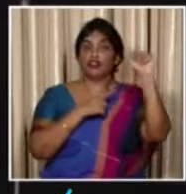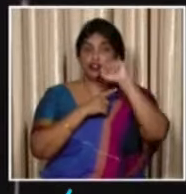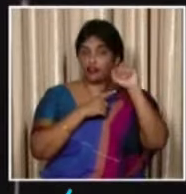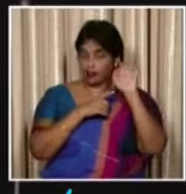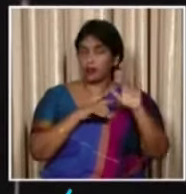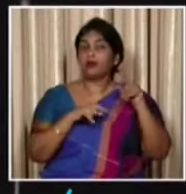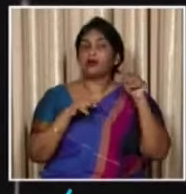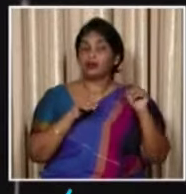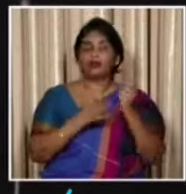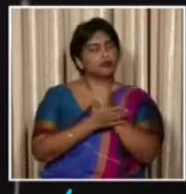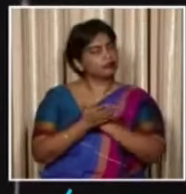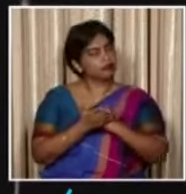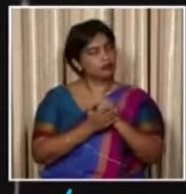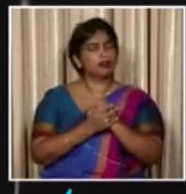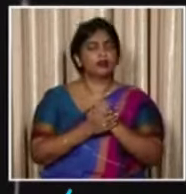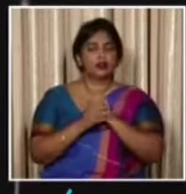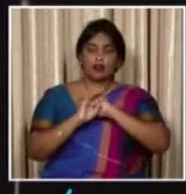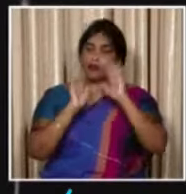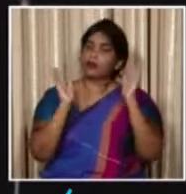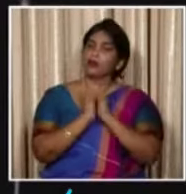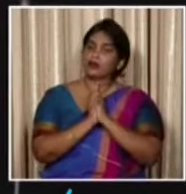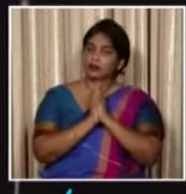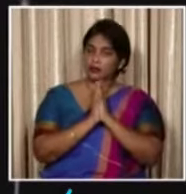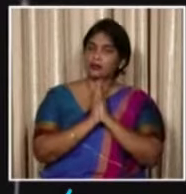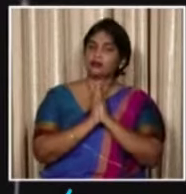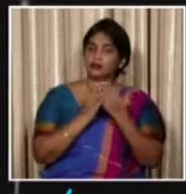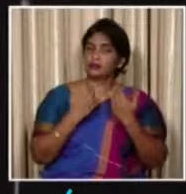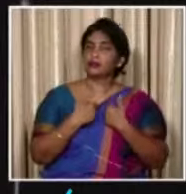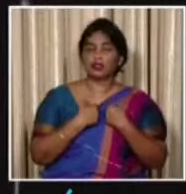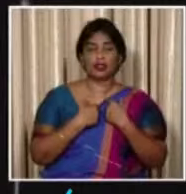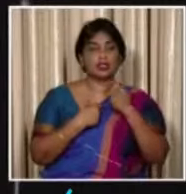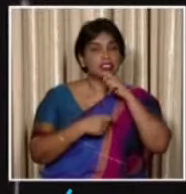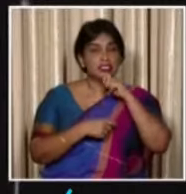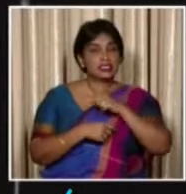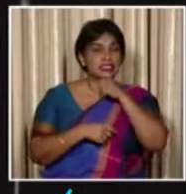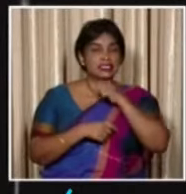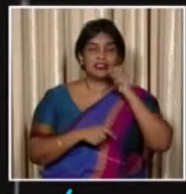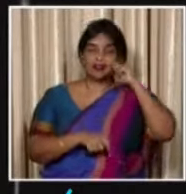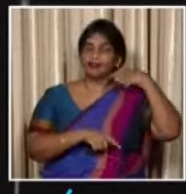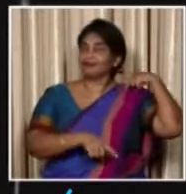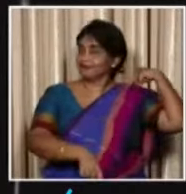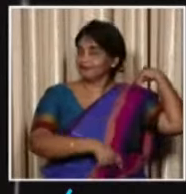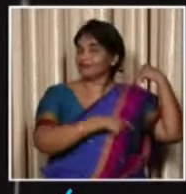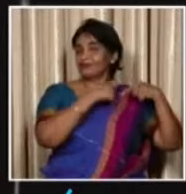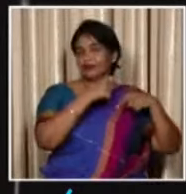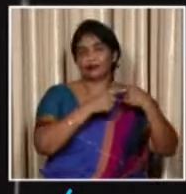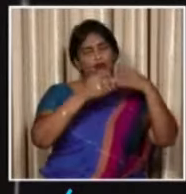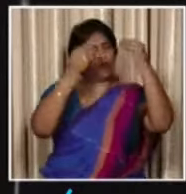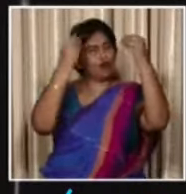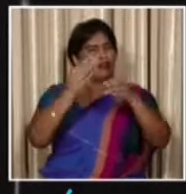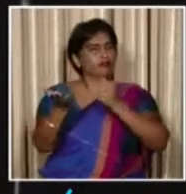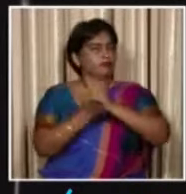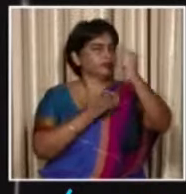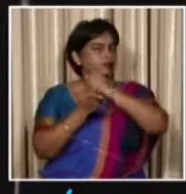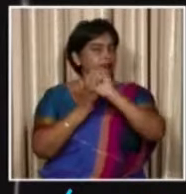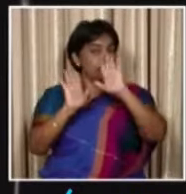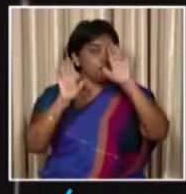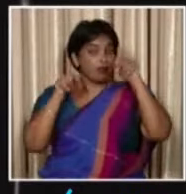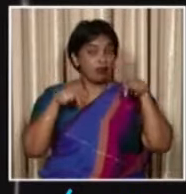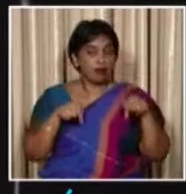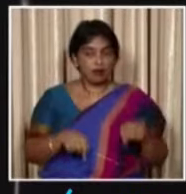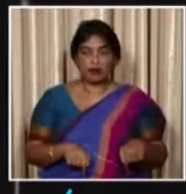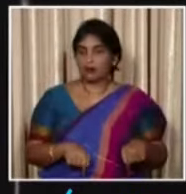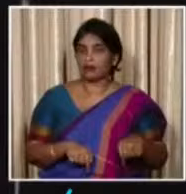ඒ ආක්‍රමණ සියල්ල ඒ භෞතික ආක්‍රමණ සියල්ලම අපි අපේ මුතුන් මිත්තෝ අත්ත වශයෙන්ම පරාජය කළා නමුත් මේ දැන් මේ